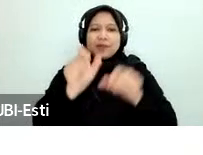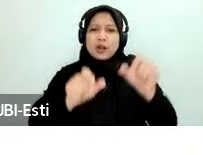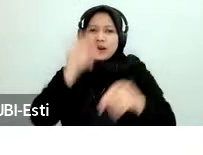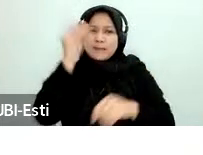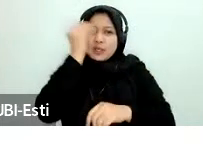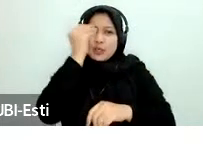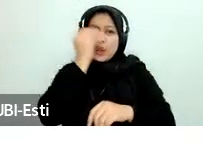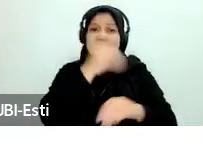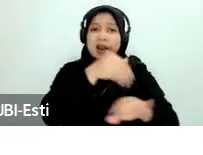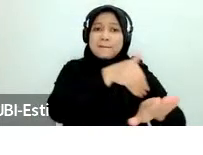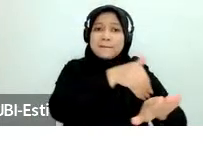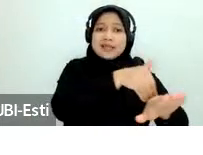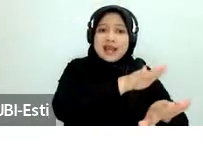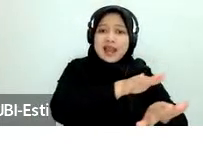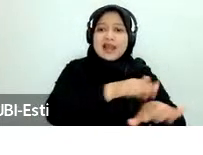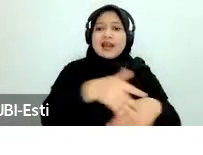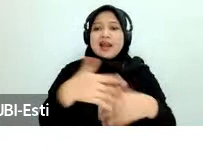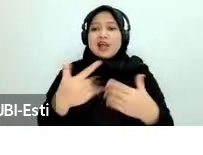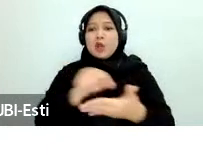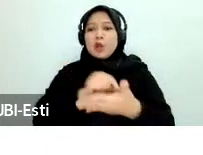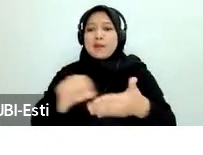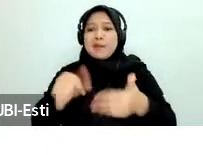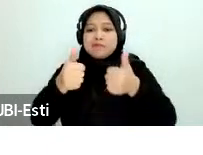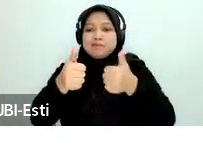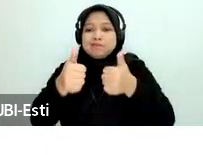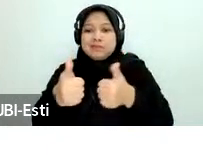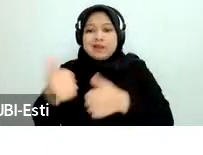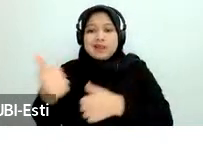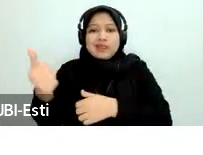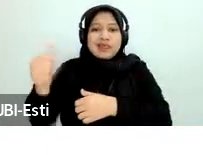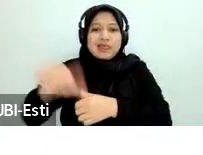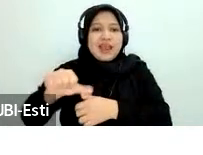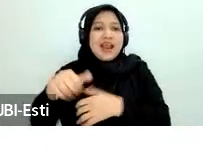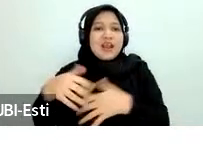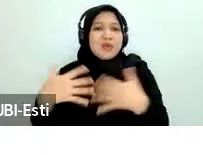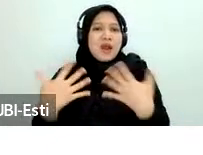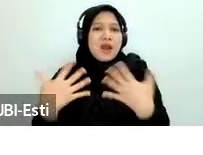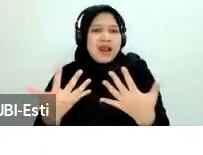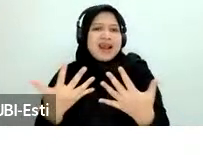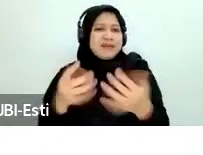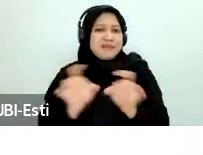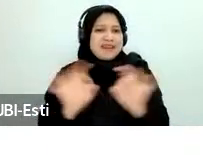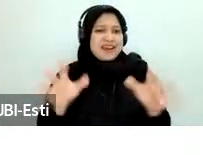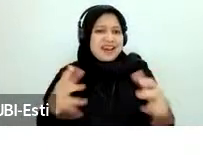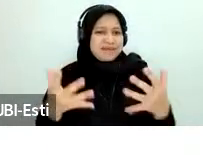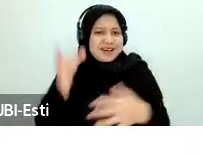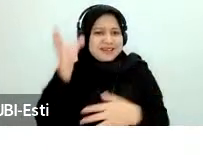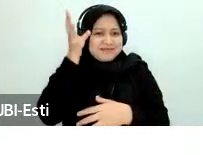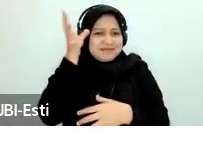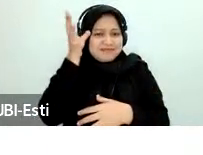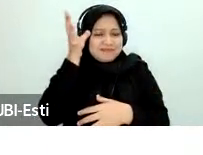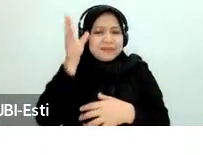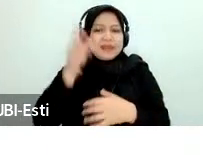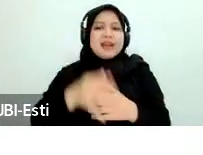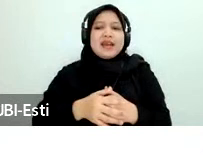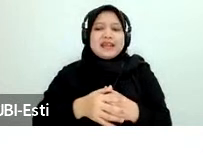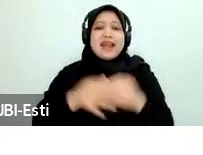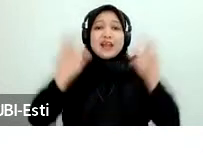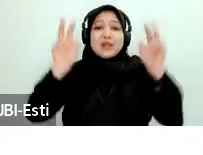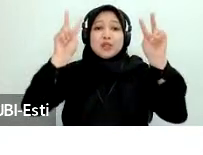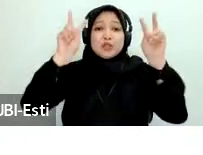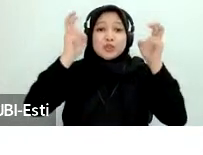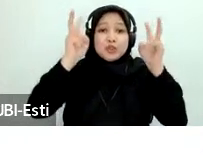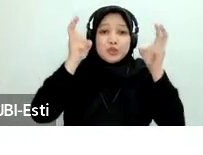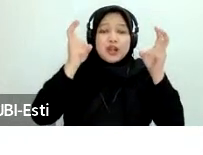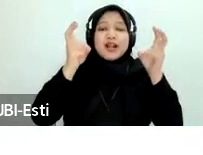nama baik itu apa di sini katanya penggunaan pencemaran ke disini penghinaan jadi judul tidak heran shift